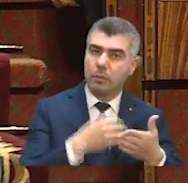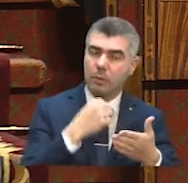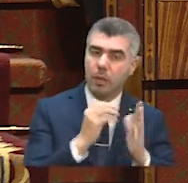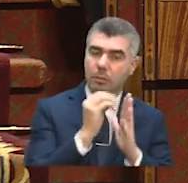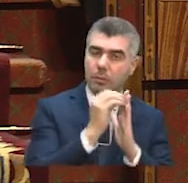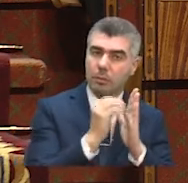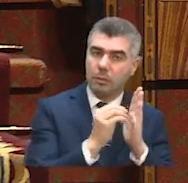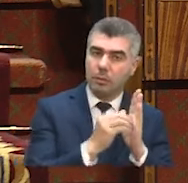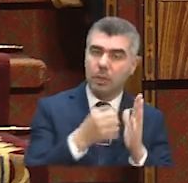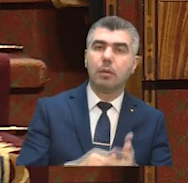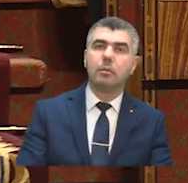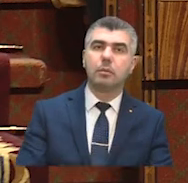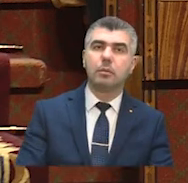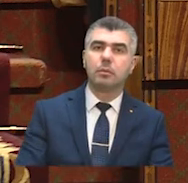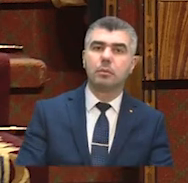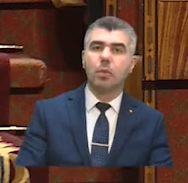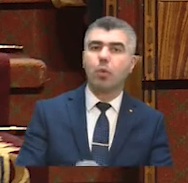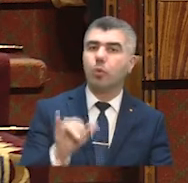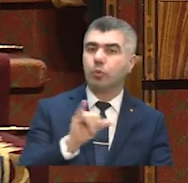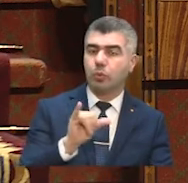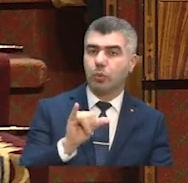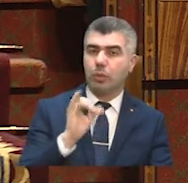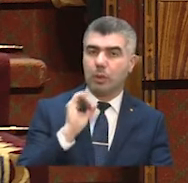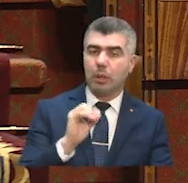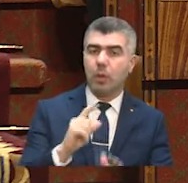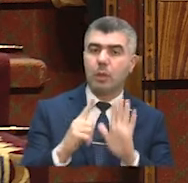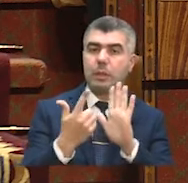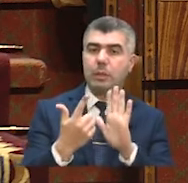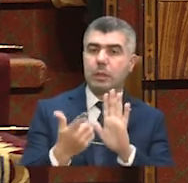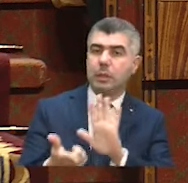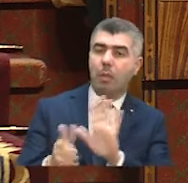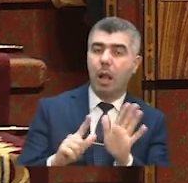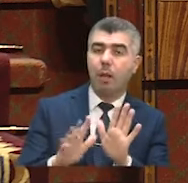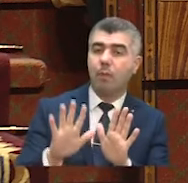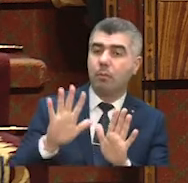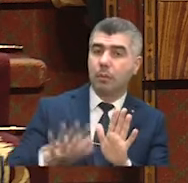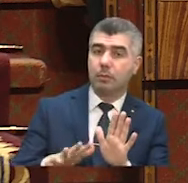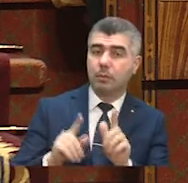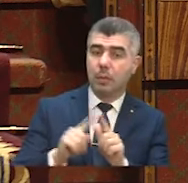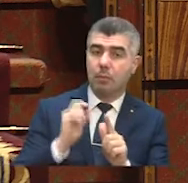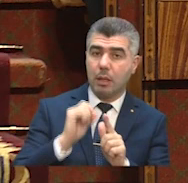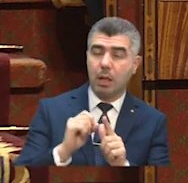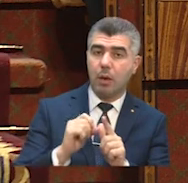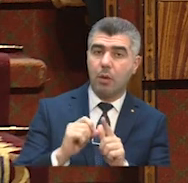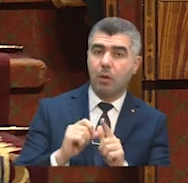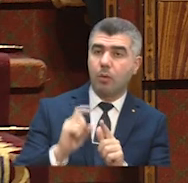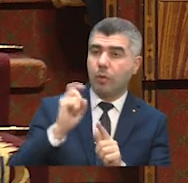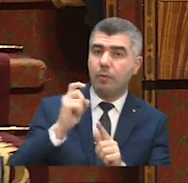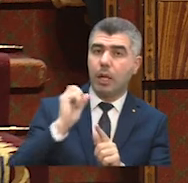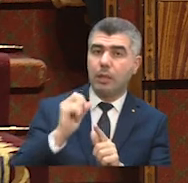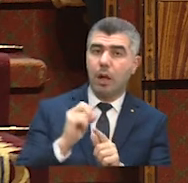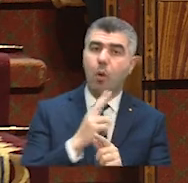مقتضياته واين نحن من تعهدات 7500 درهم كادنى اجره صافيه لرجال التعليم